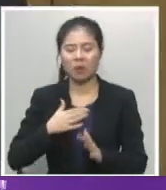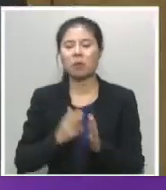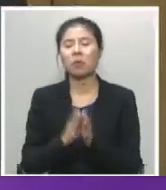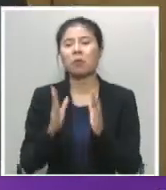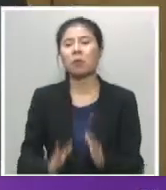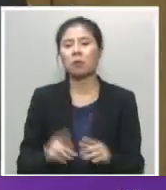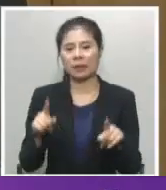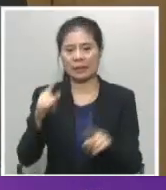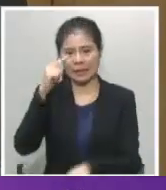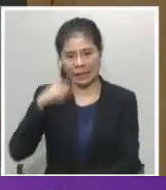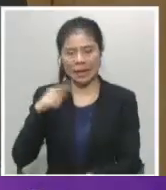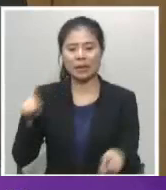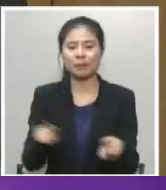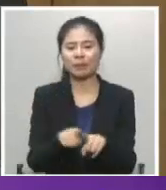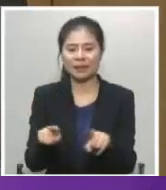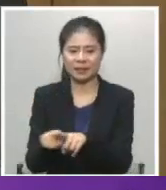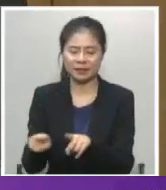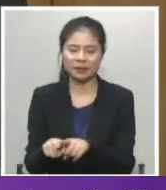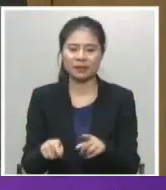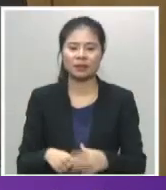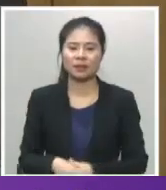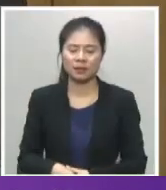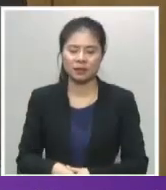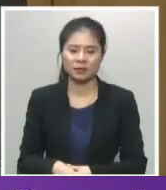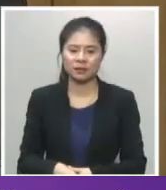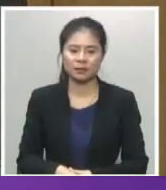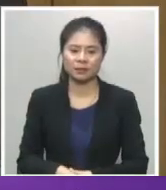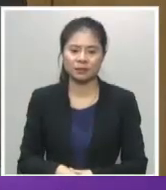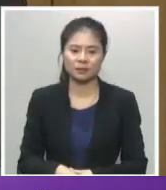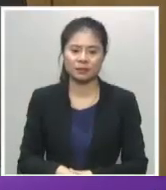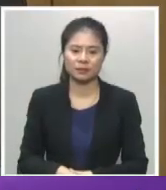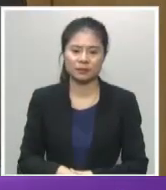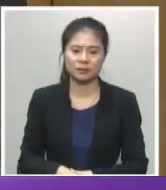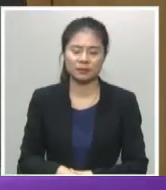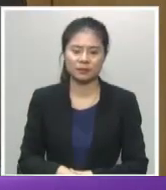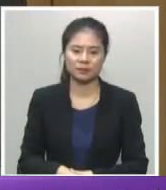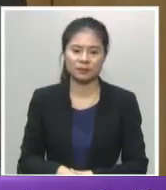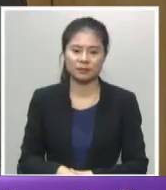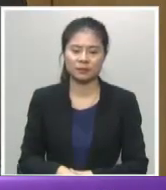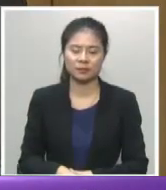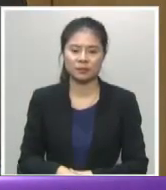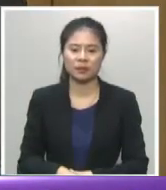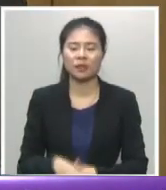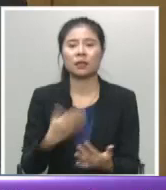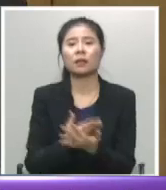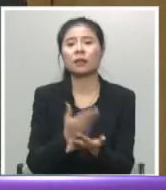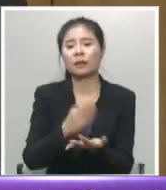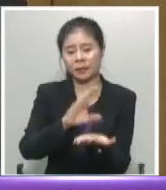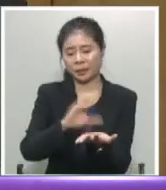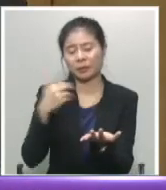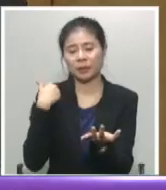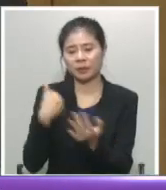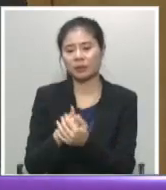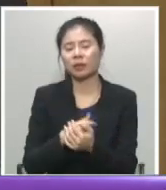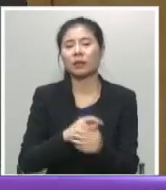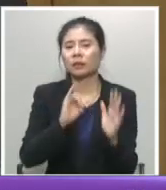ใช่ไหมโครงการทั้งหมดก็ลงพื้นที่ของท่านก็ลงหมดอ่ะมีไม่มีไม่ลงอ่ะจังหวัดท่านไม่มีอ่ะงบประมาณนี่ไม่มีลงอ่ะล